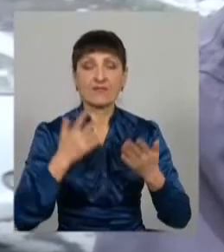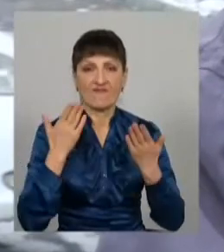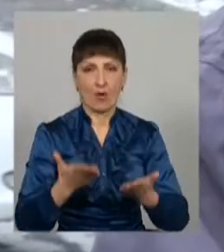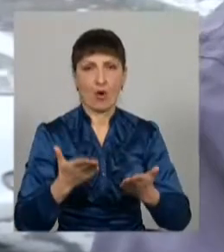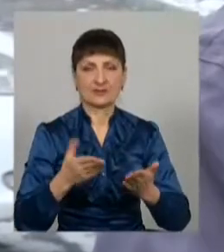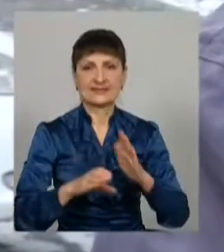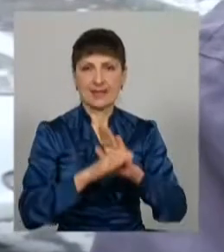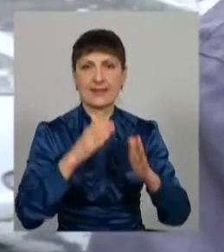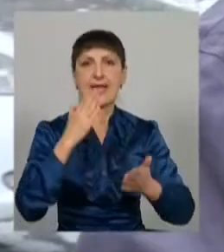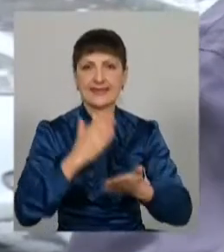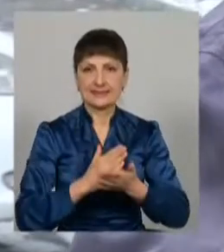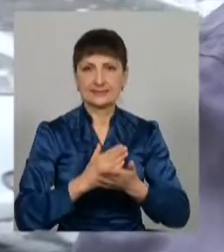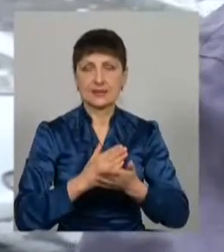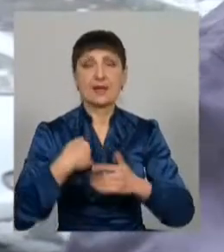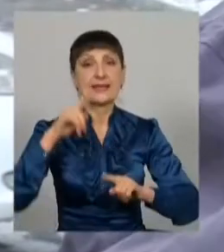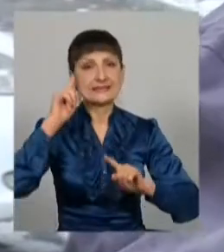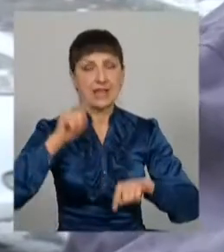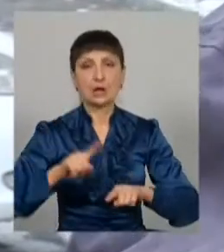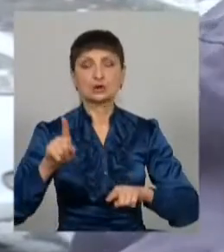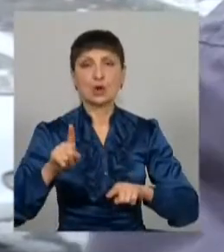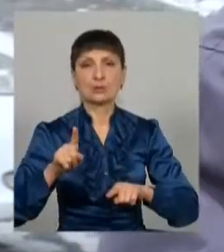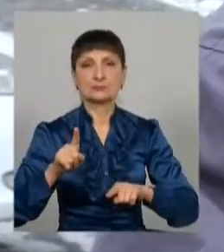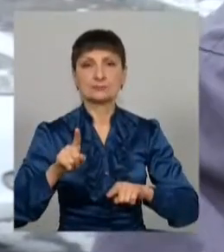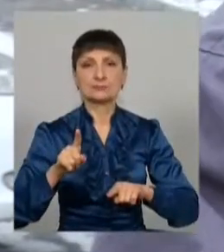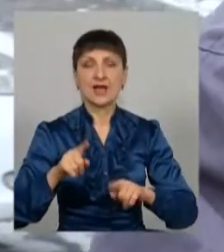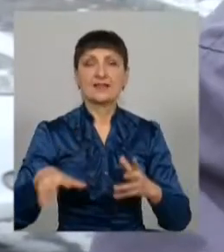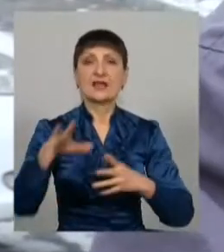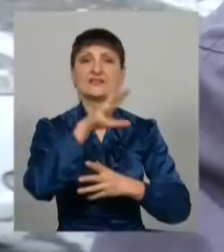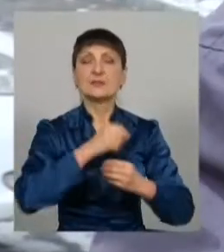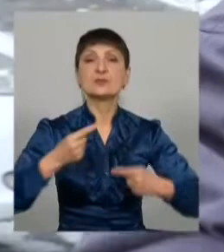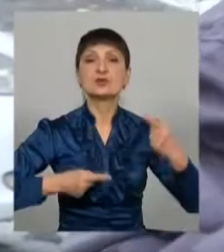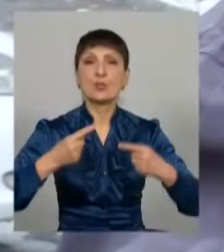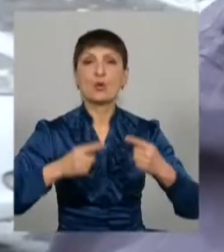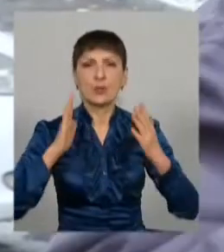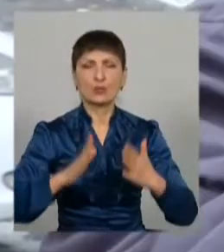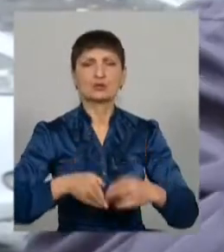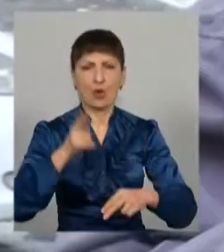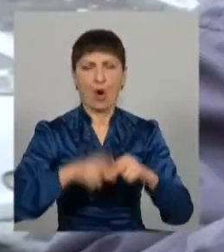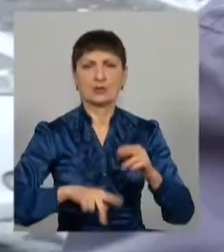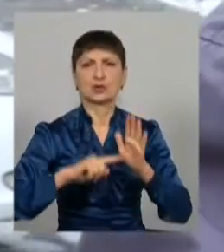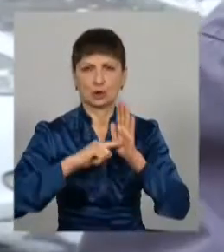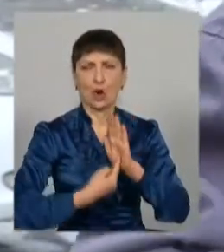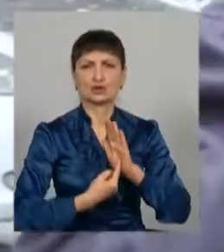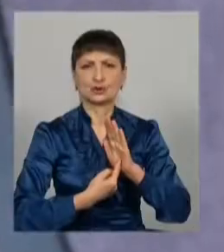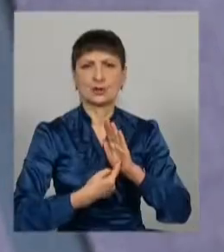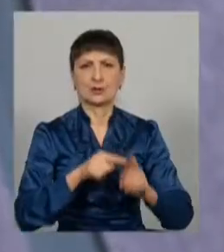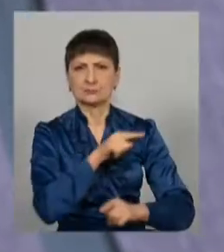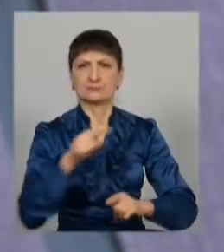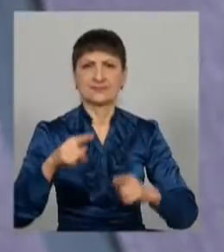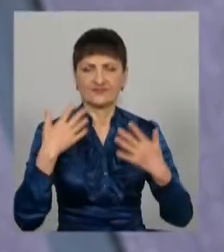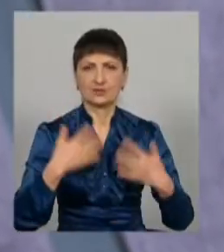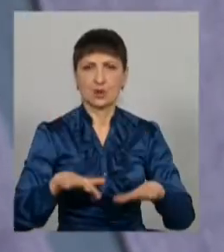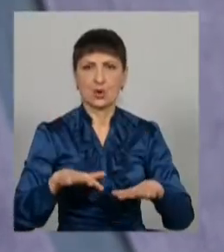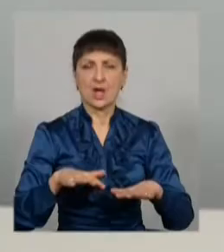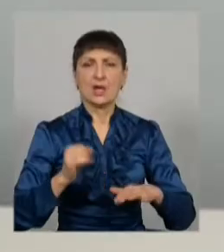что... В принципе, как бы над всеми этими спорами будет поставлена какая-то вот черта, за которую уже не